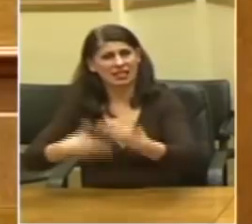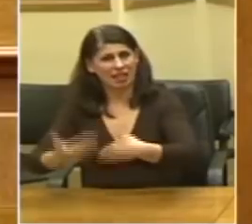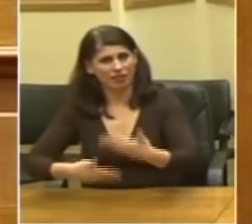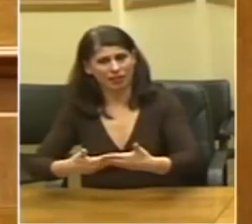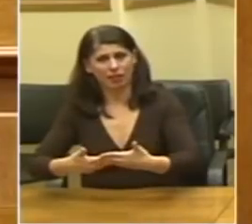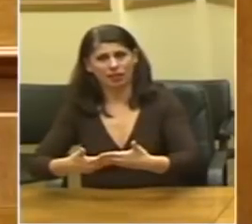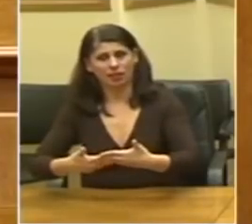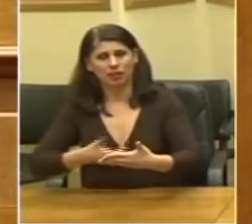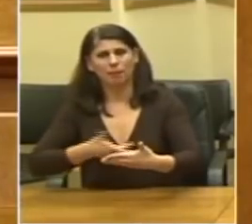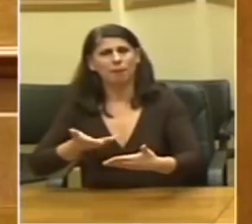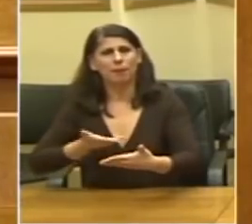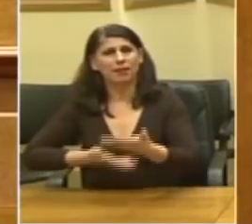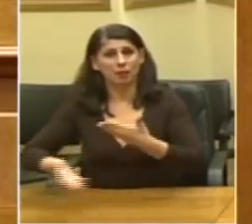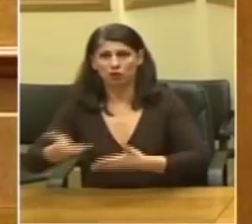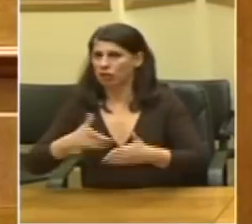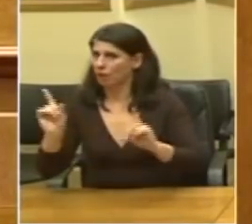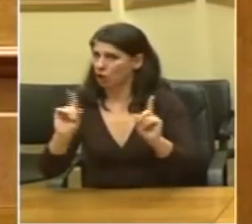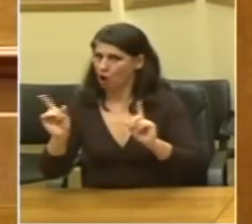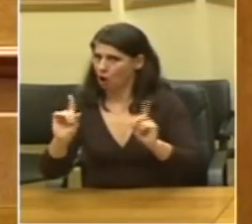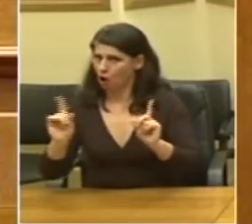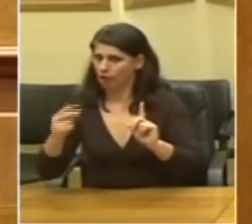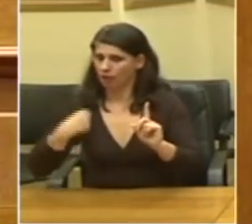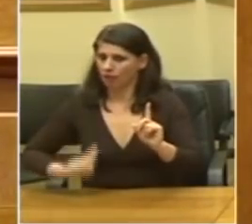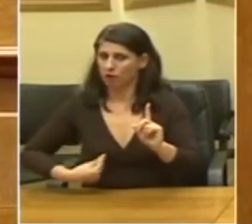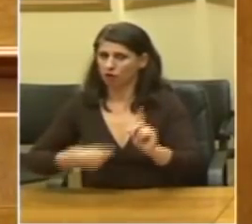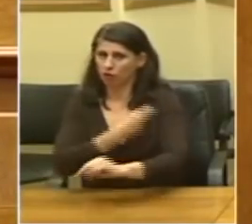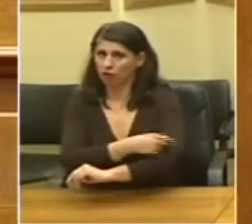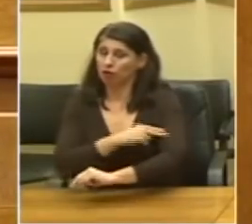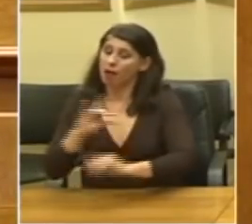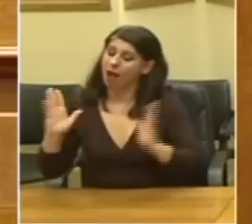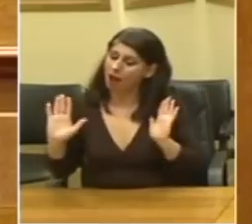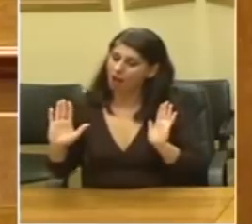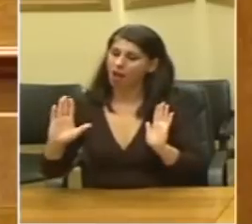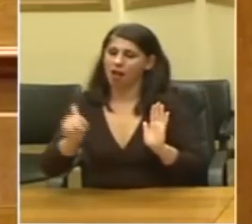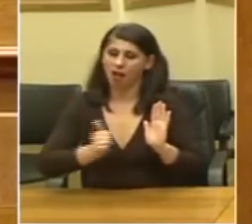των μεταμοσχεύσεων, όχι φυσικά στα δημόσια νοσοκομεία, αλλά στα ιδιωτικά